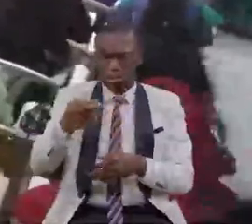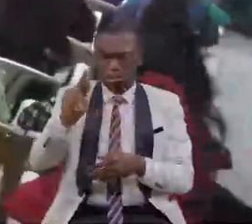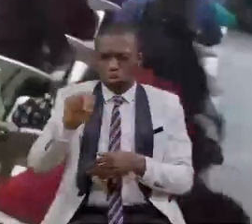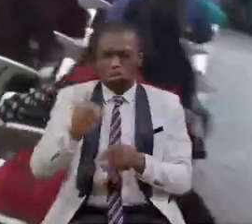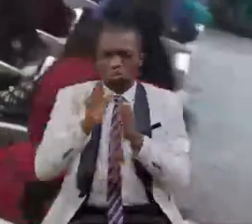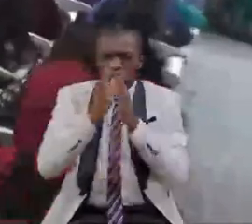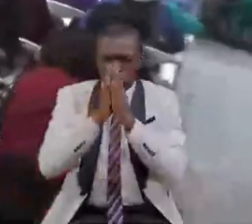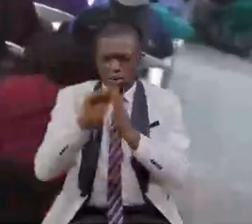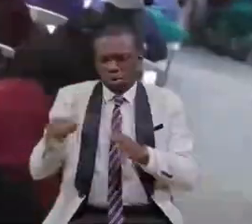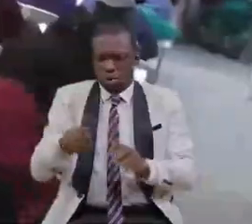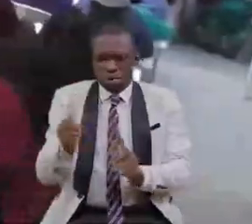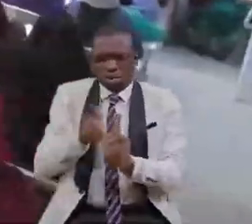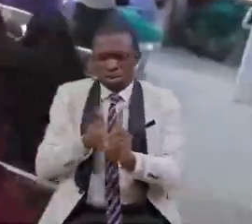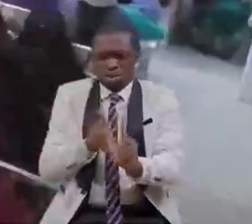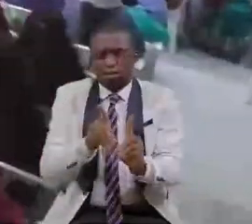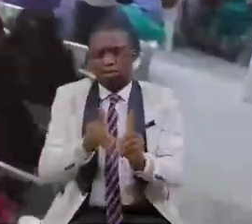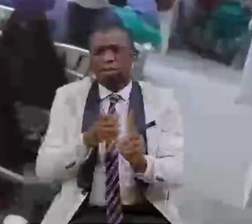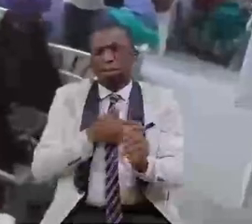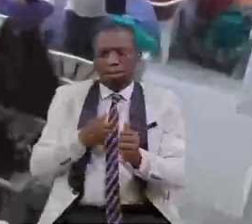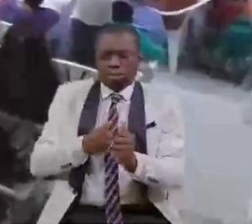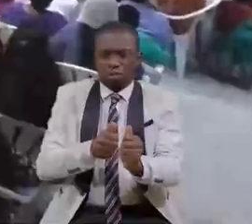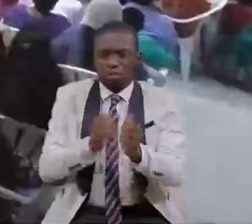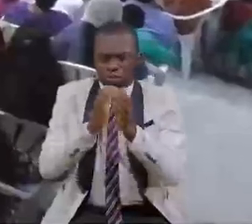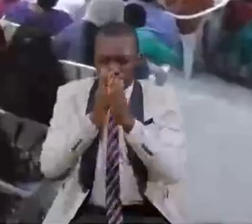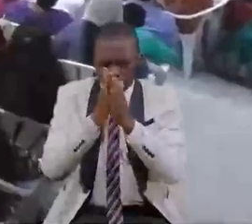les autres disciples et apôtres avaient prié.